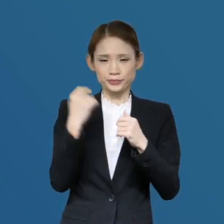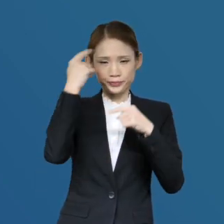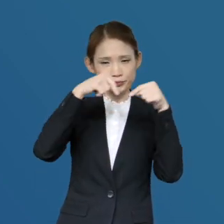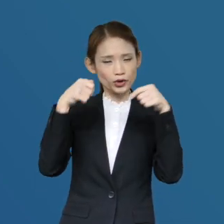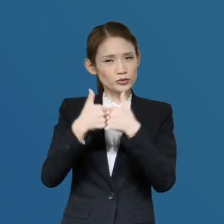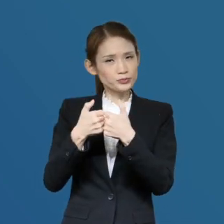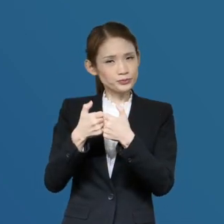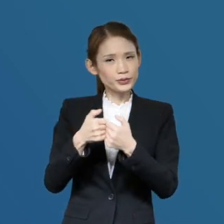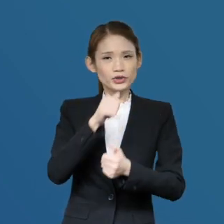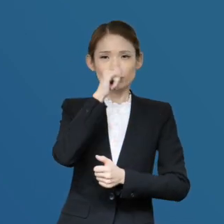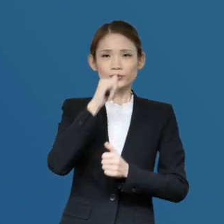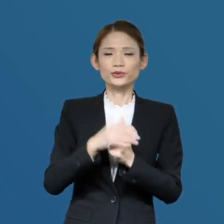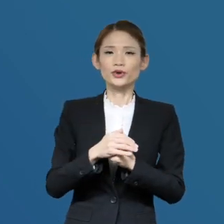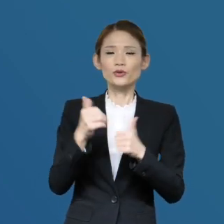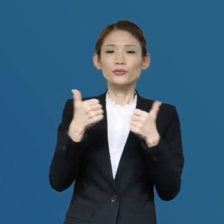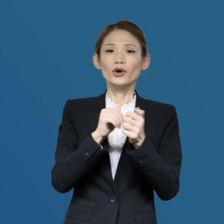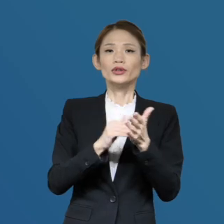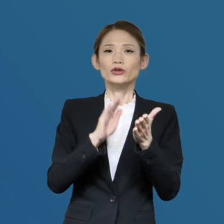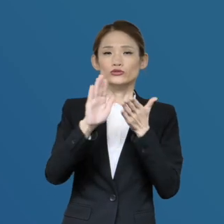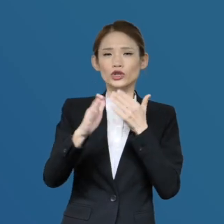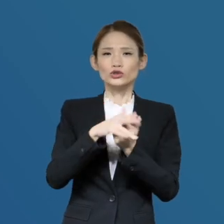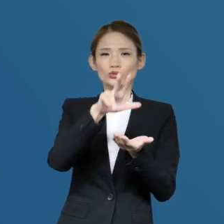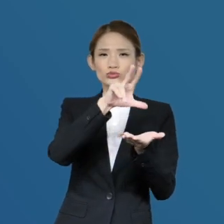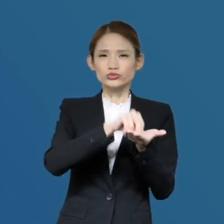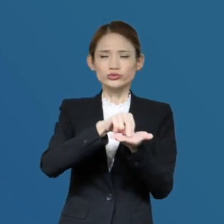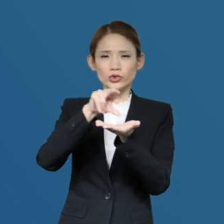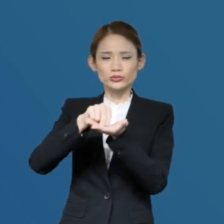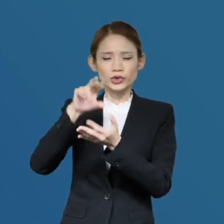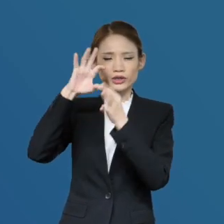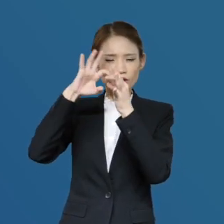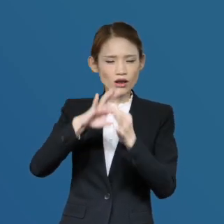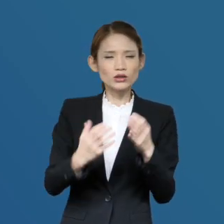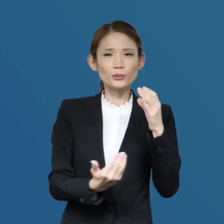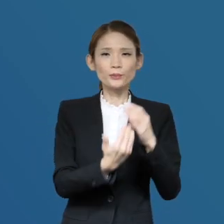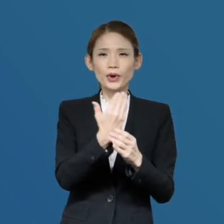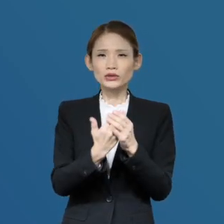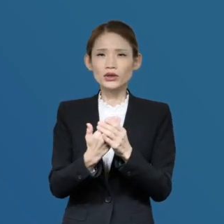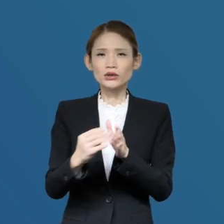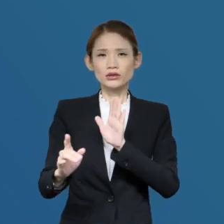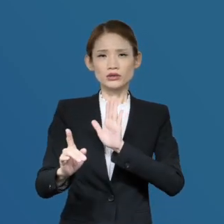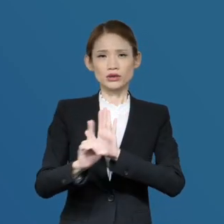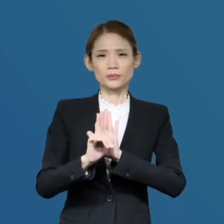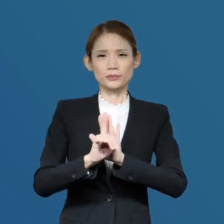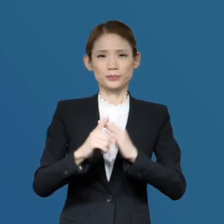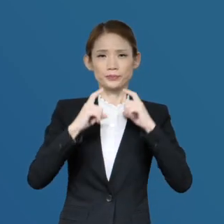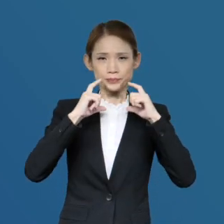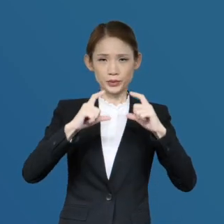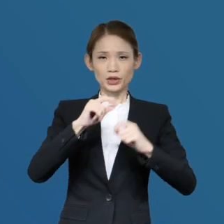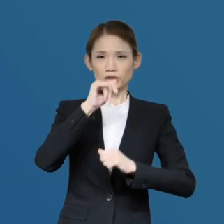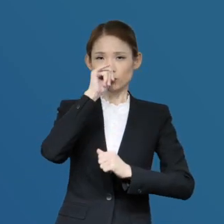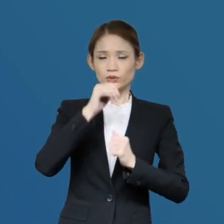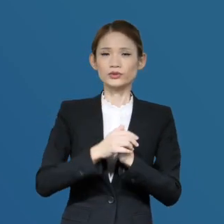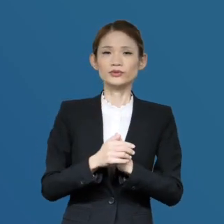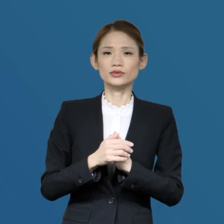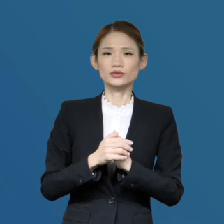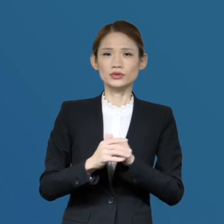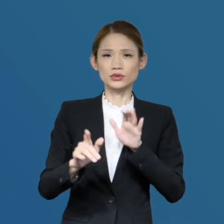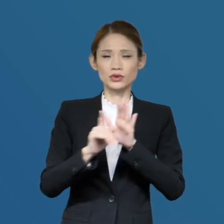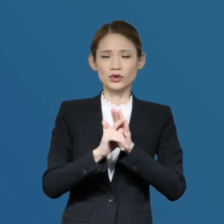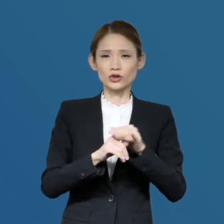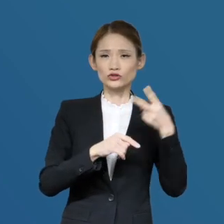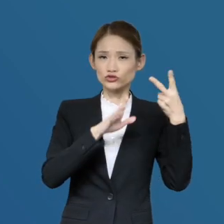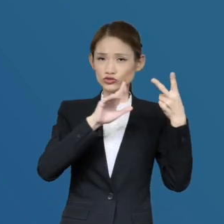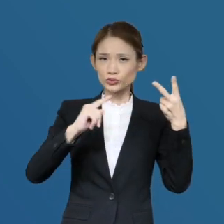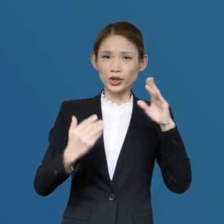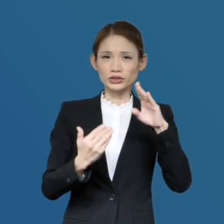하게 됩니다. 면담 후에도 문제가 계속될 경우 경고를 받게 됩니다. 이러한